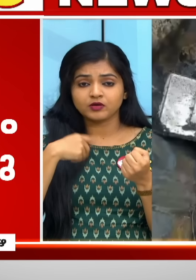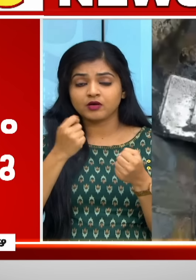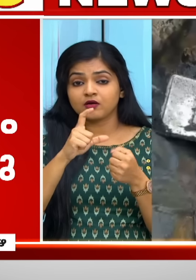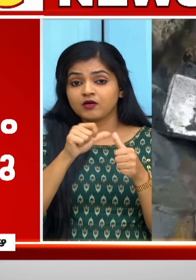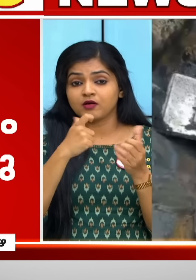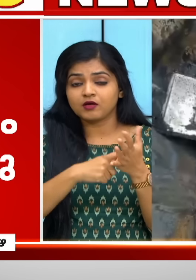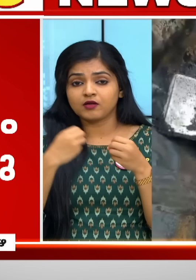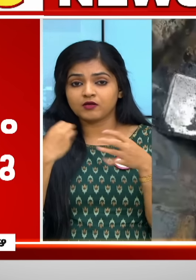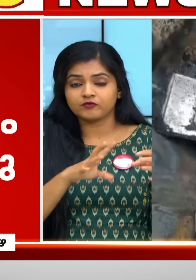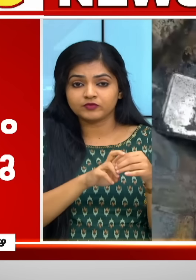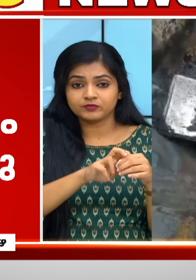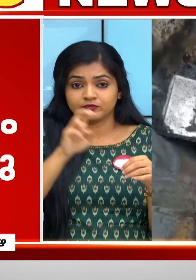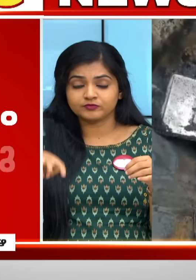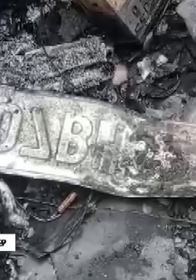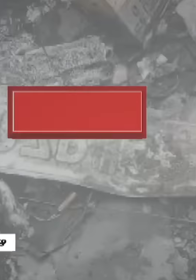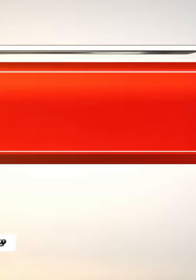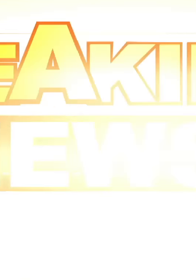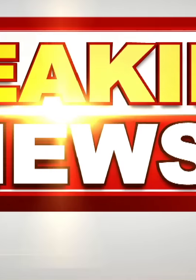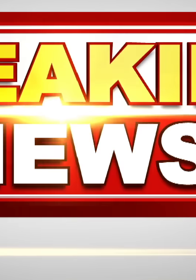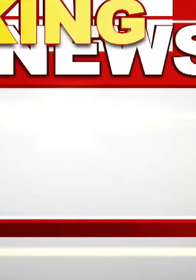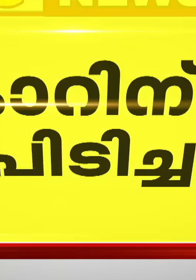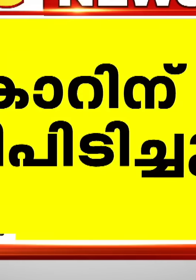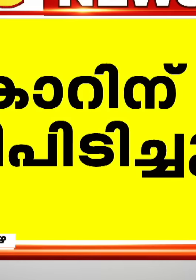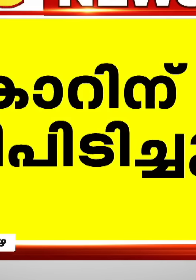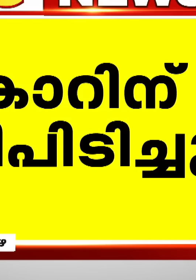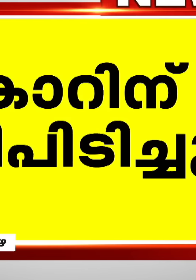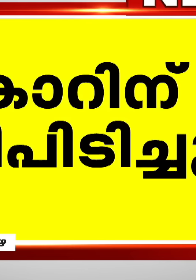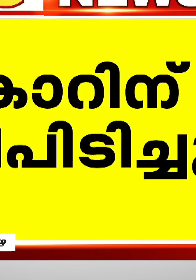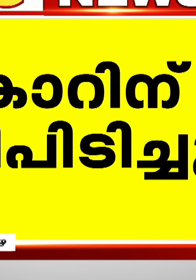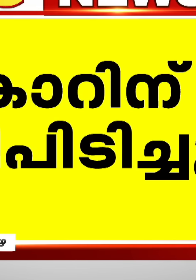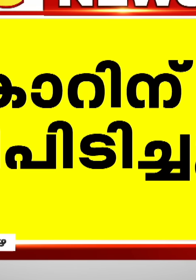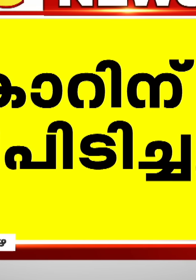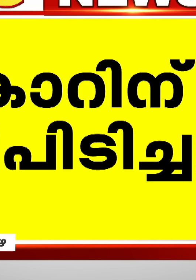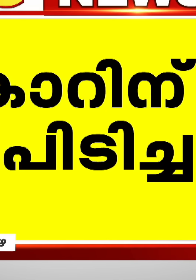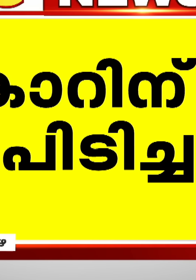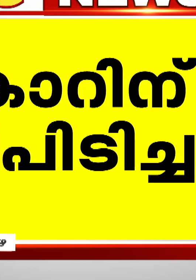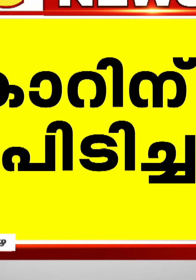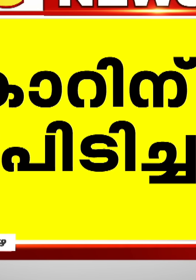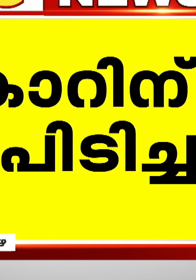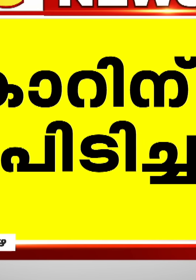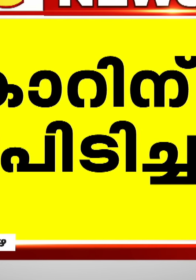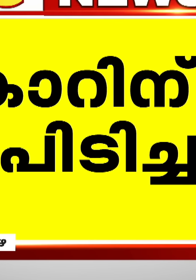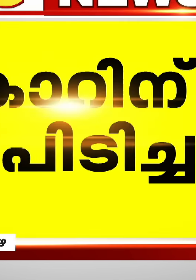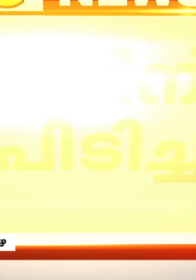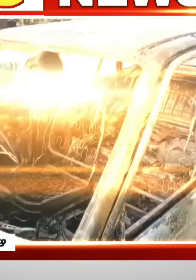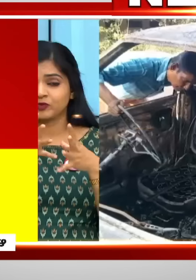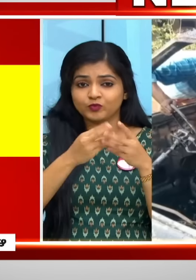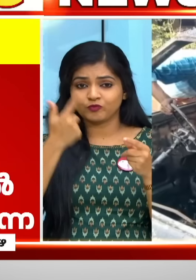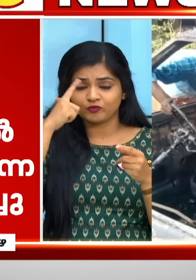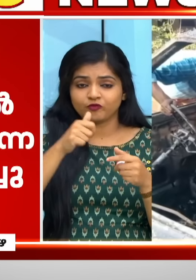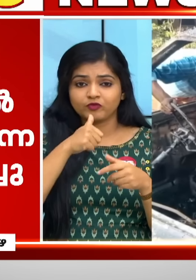ഇറങ്ങി ഓടി മാറിയത്. ഉടൻ തന്നെ സമീപത്തെ ബൈക്ക് വർക്ക്ഷോപ്പിലെ ജീവനക്കാർ എത്തി തീ അണയ്ക്കാൻ ശ്രമങ്ങൾ നടത്തിയെങ്കിലും